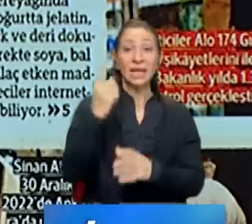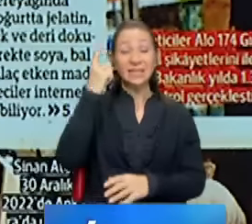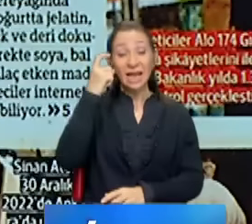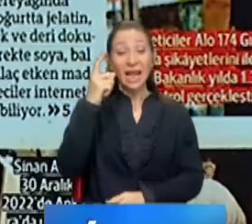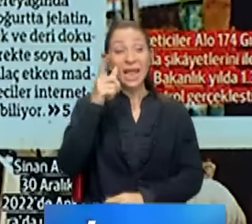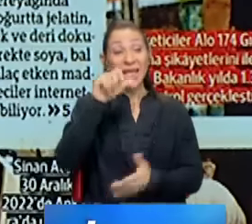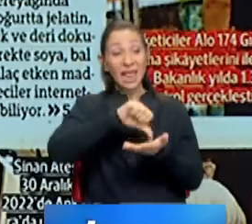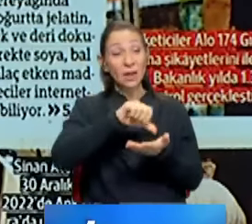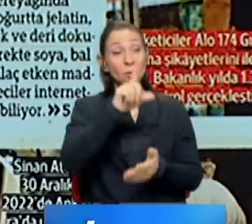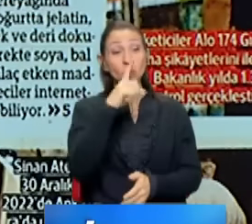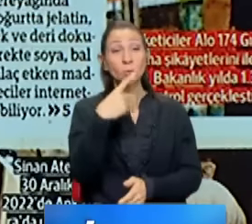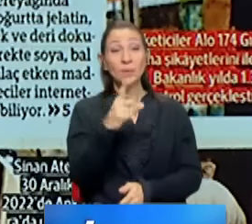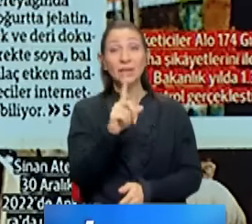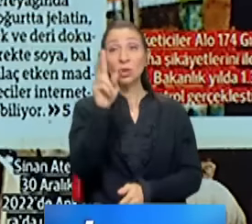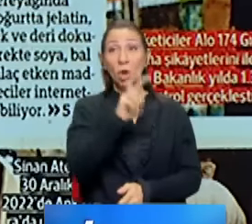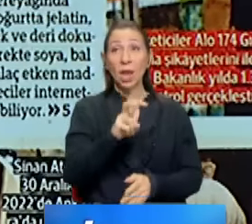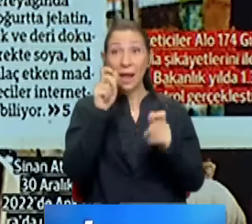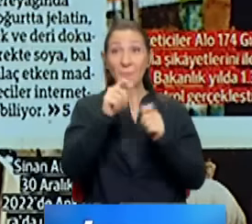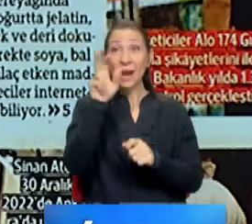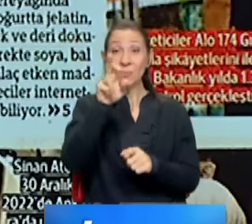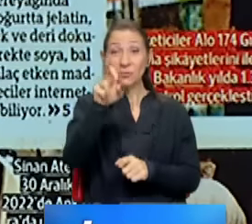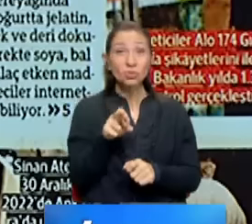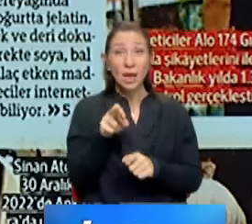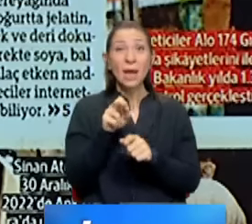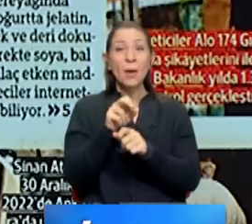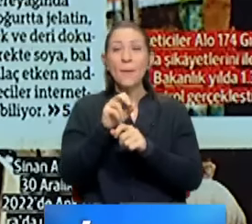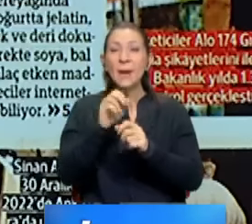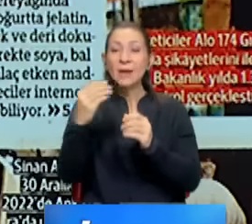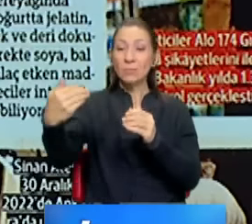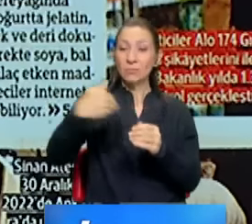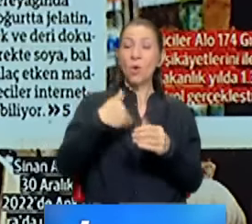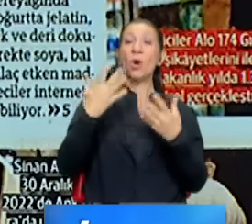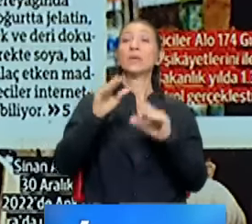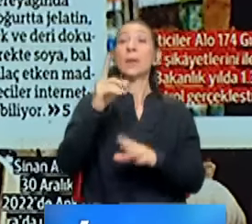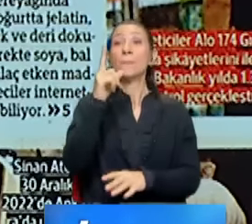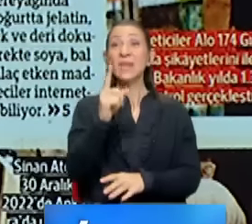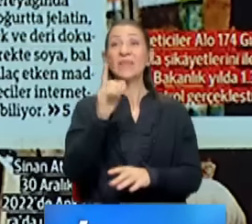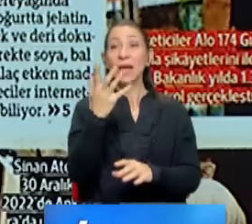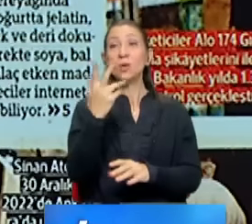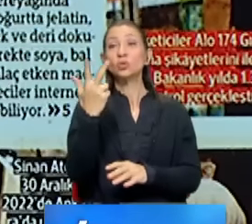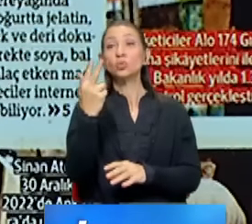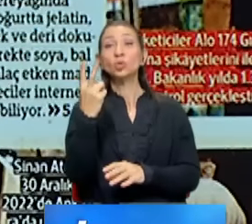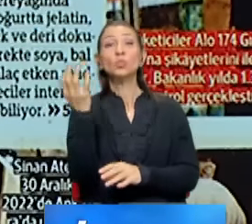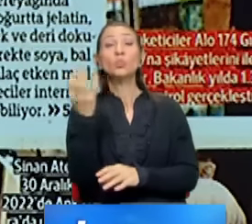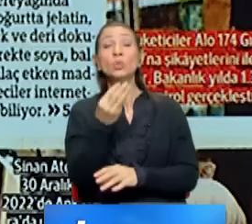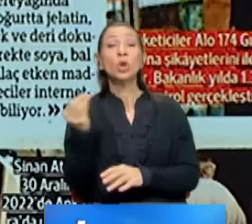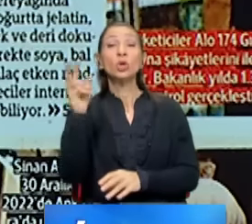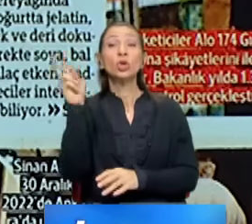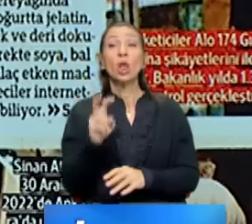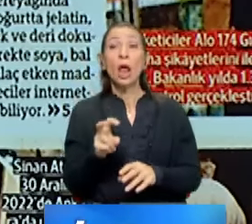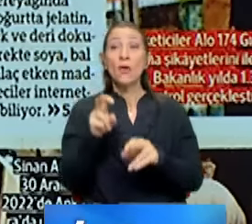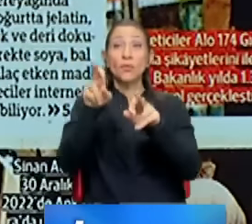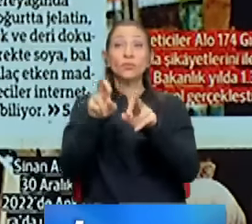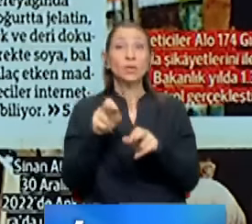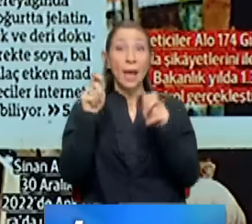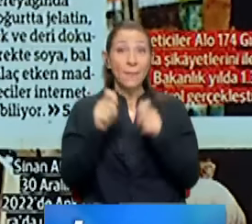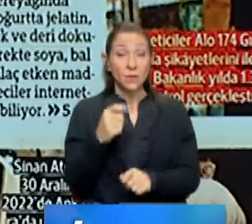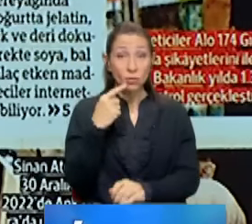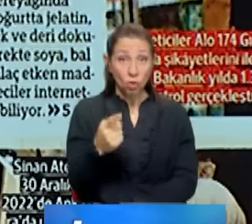İran'ın 100 bin dolara mal ettiği her bir füzeyi imha için 1 ila 3,5 milyon dolarlık füzeleri kullandı